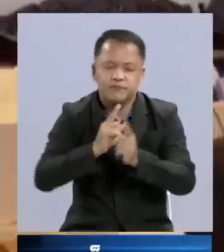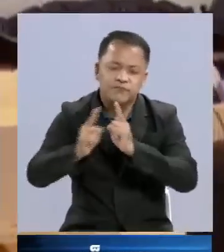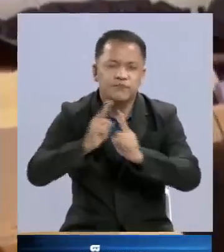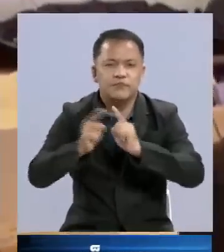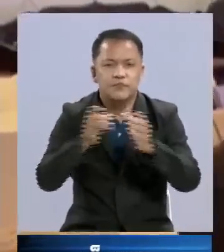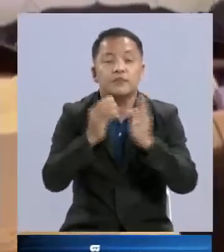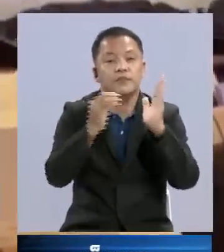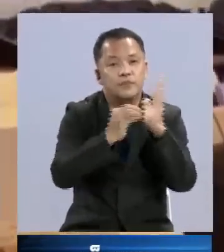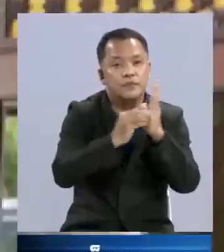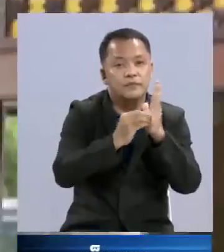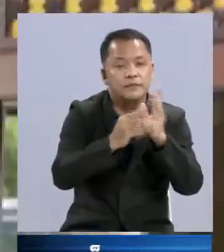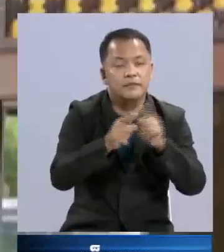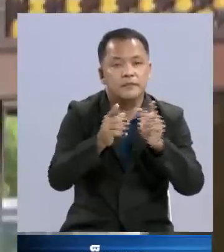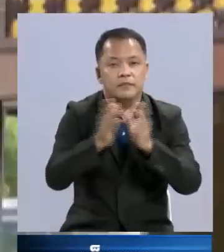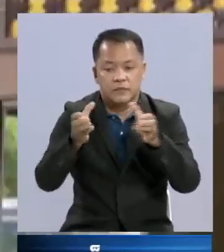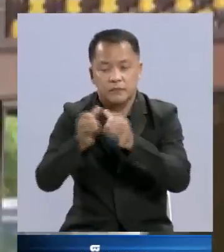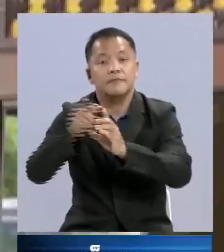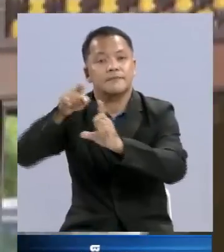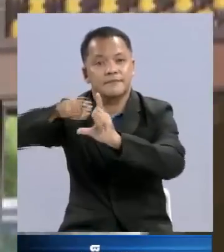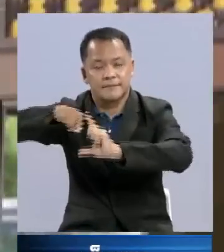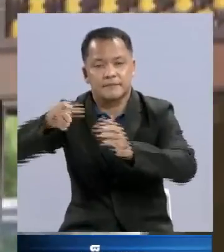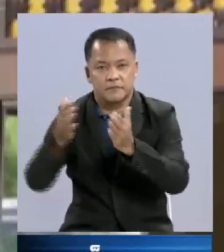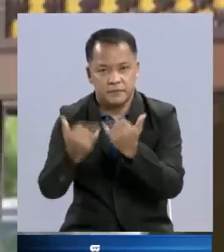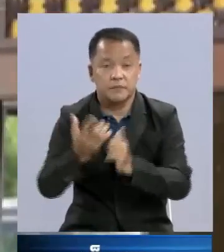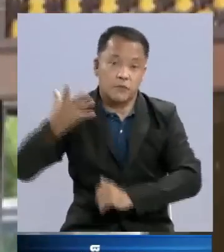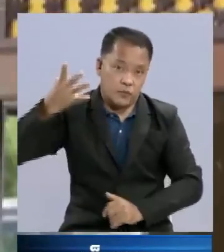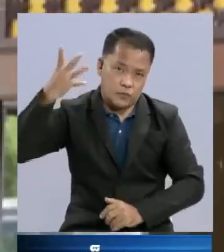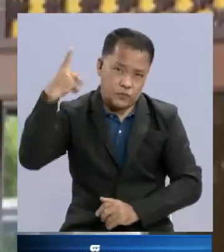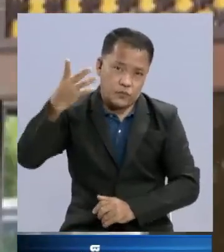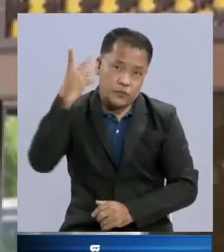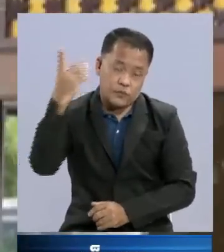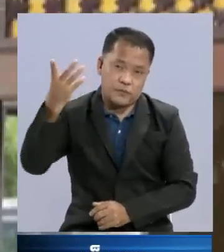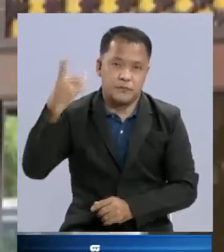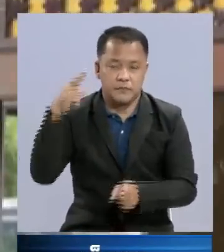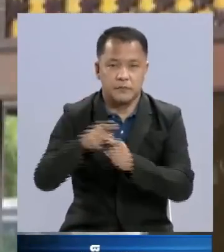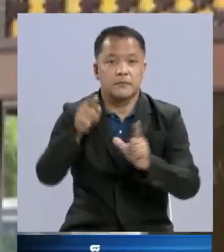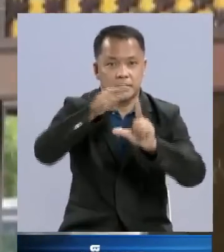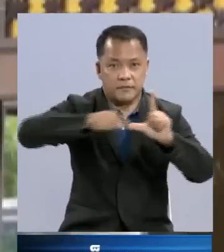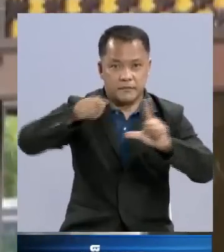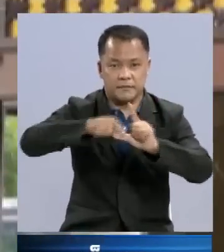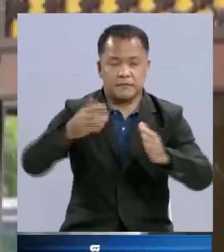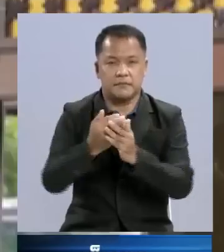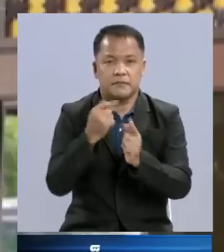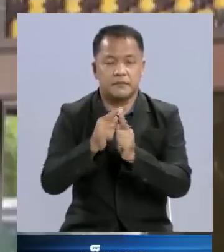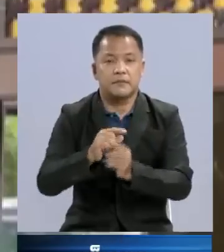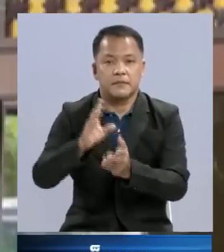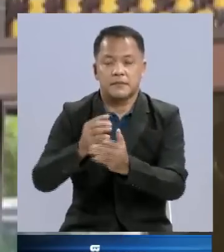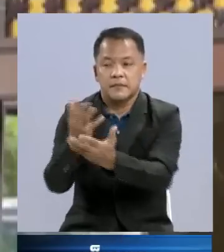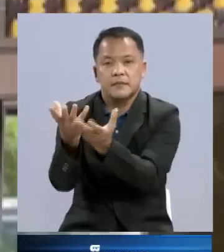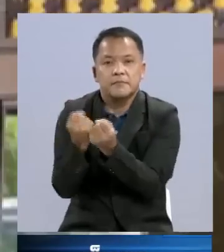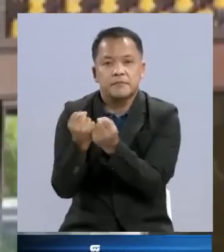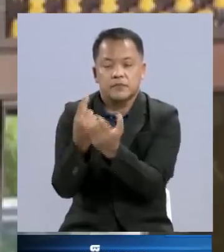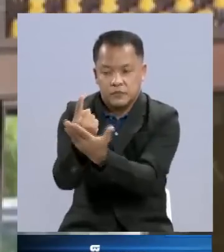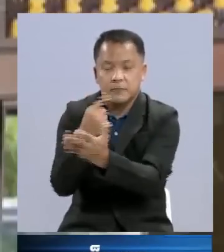ระหว่างกรุงเทพแล้วก็ทางทีมของก้าวไกลคราวนี้เมื่อวานนี้ฮะเมื่อวานนี้ก้าวไกลก็ไปรับตัวแทนประชา